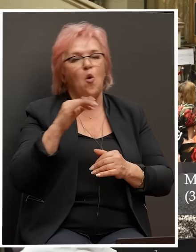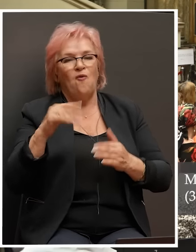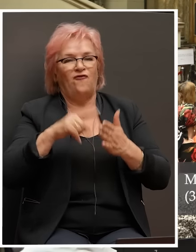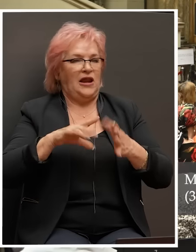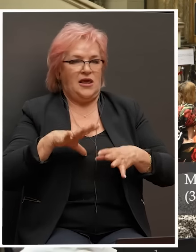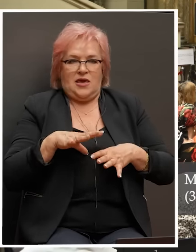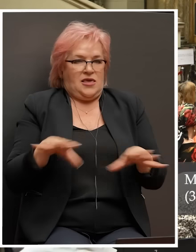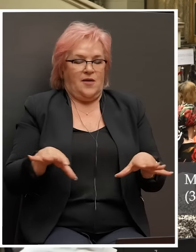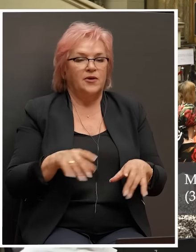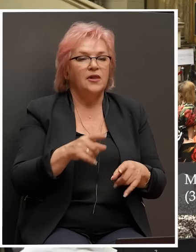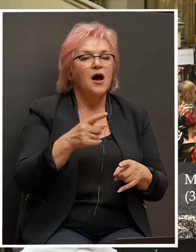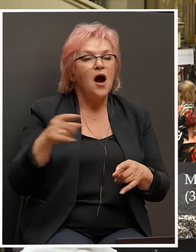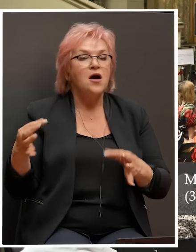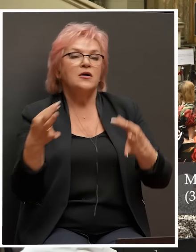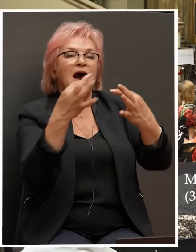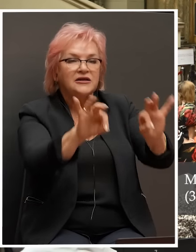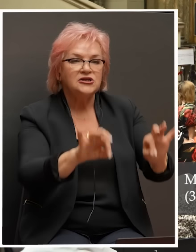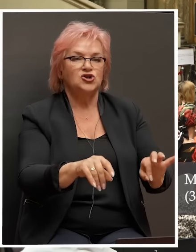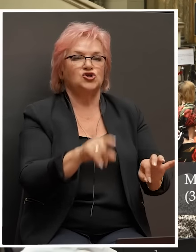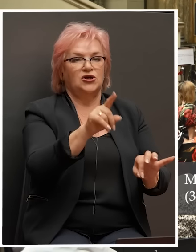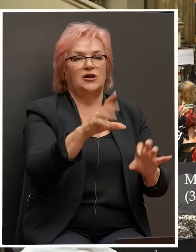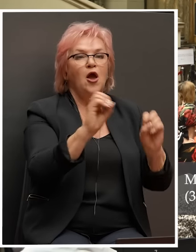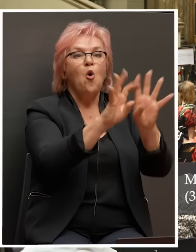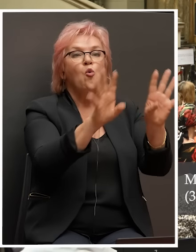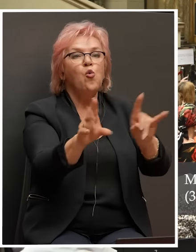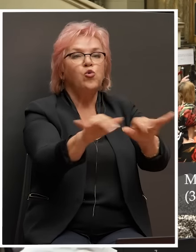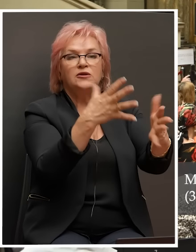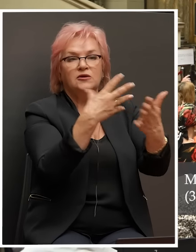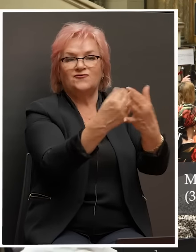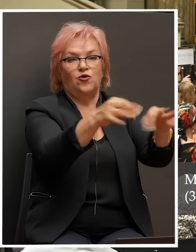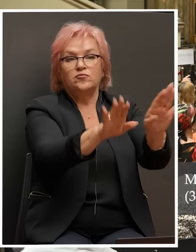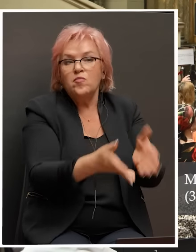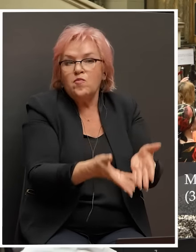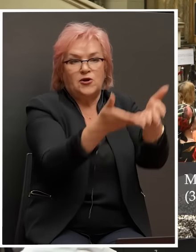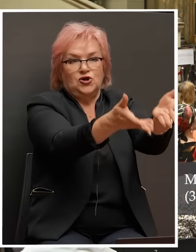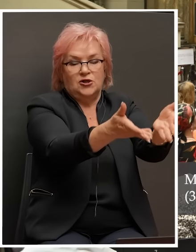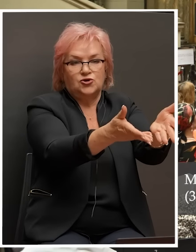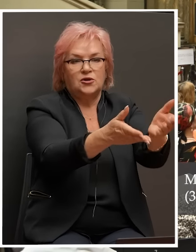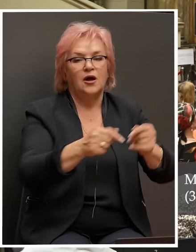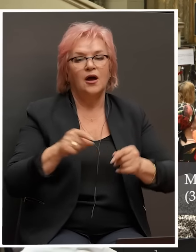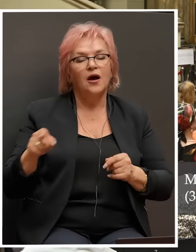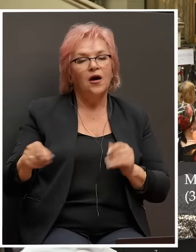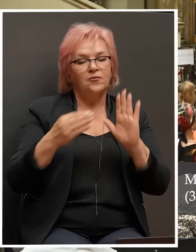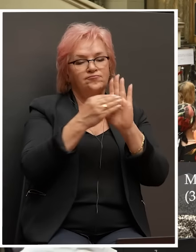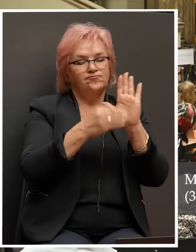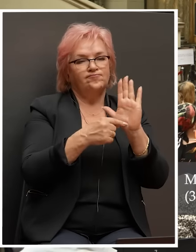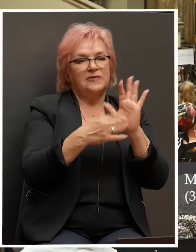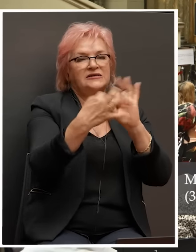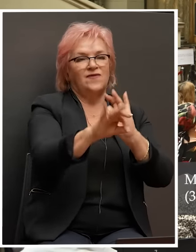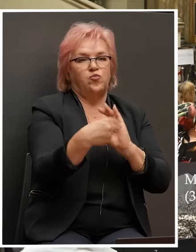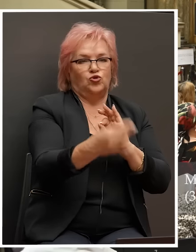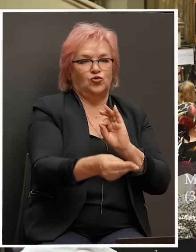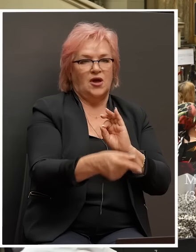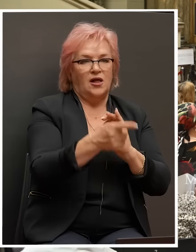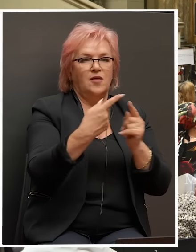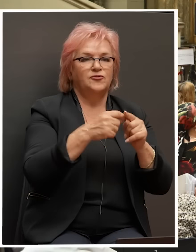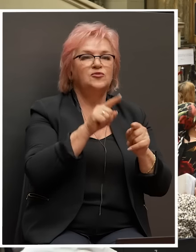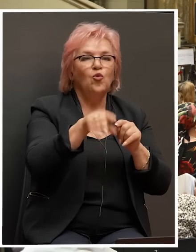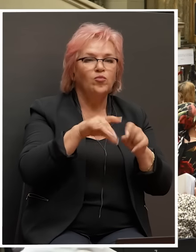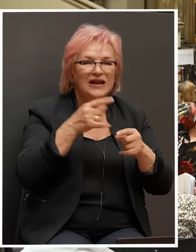религии. Они им разрешили оправлять культ свободно. А Медиоланский эдикт дал им свободу, они вылезли из